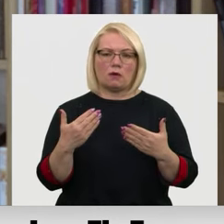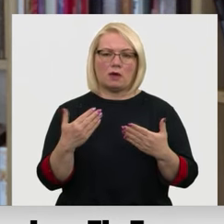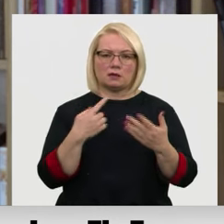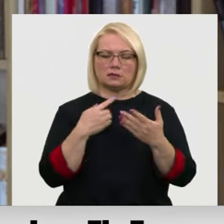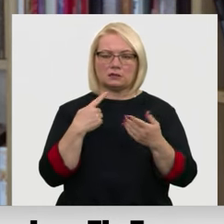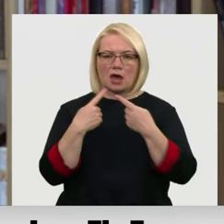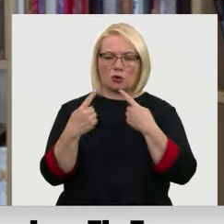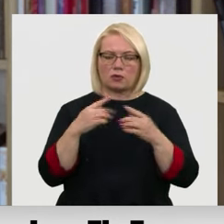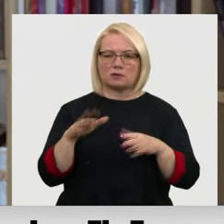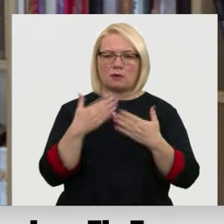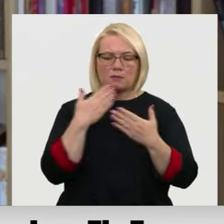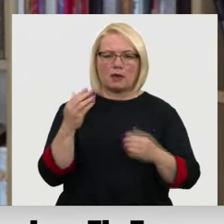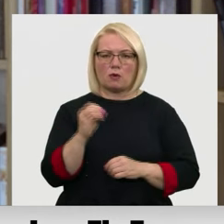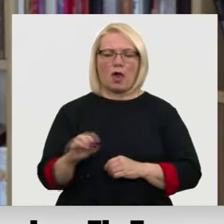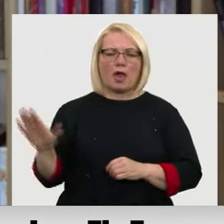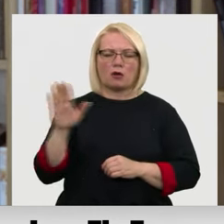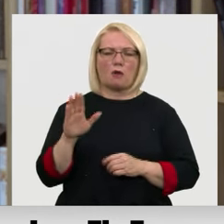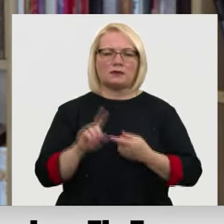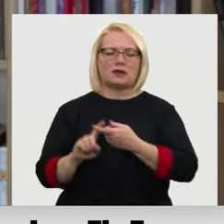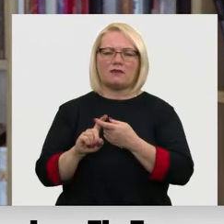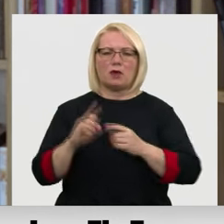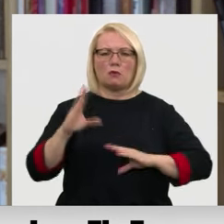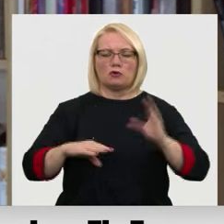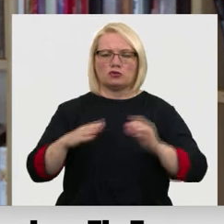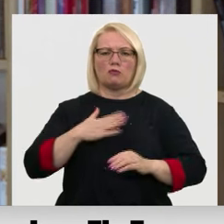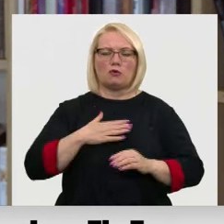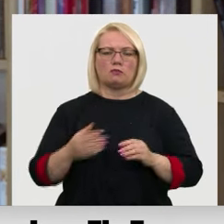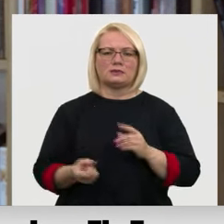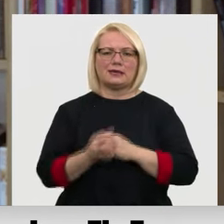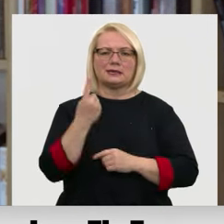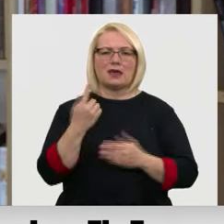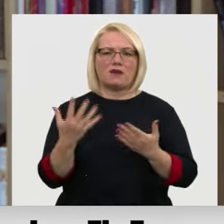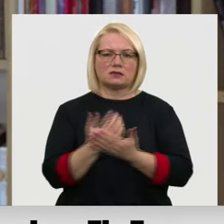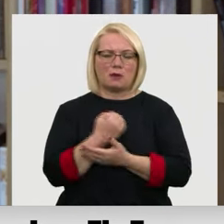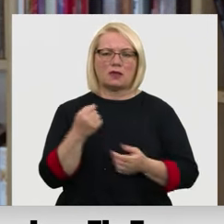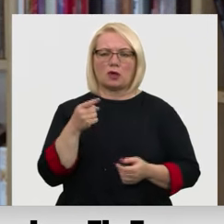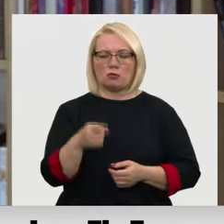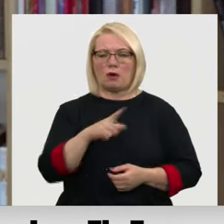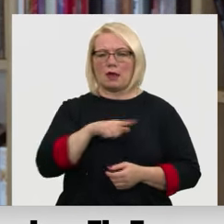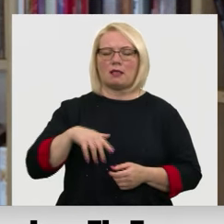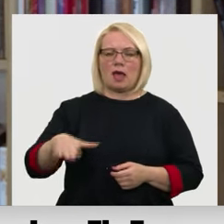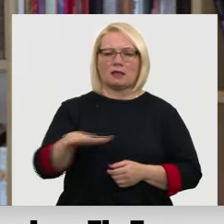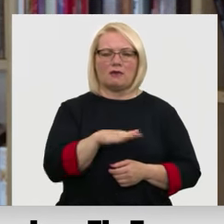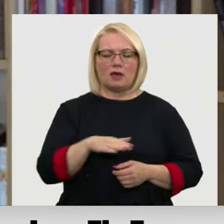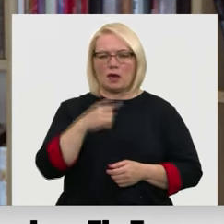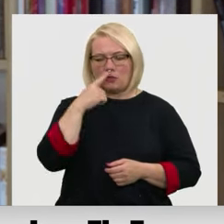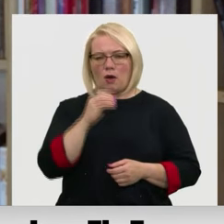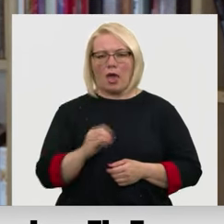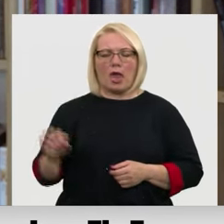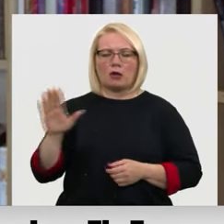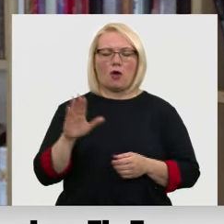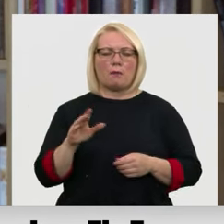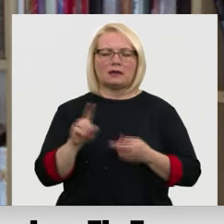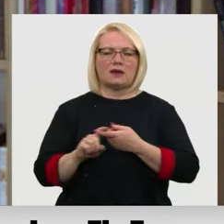sarunās par pēdējo Eiropas Savienības budžetu mums izdevās panākt to, ka Latvijai no Eiropas Savienības fondiem tiek